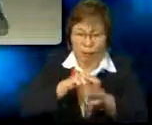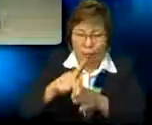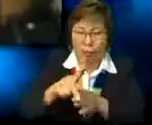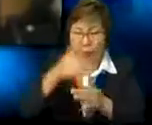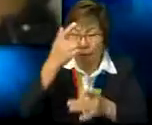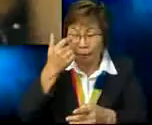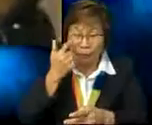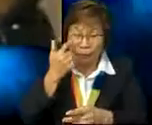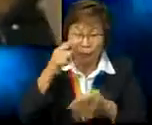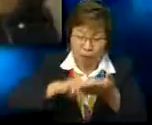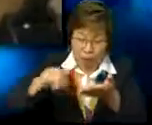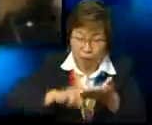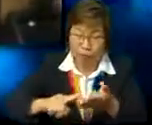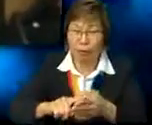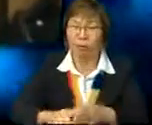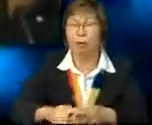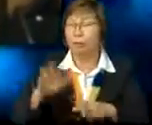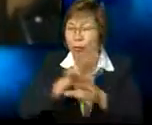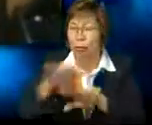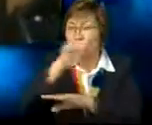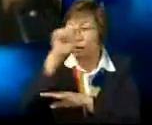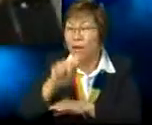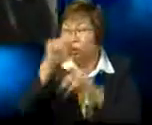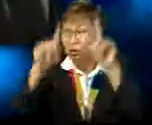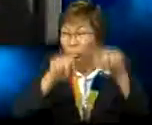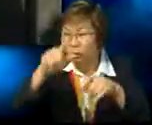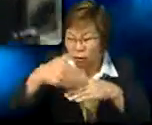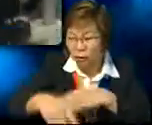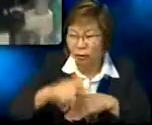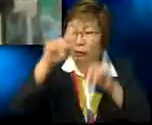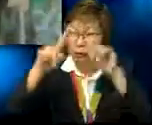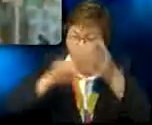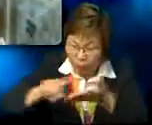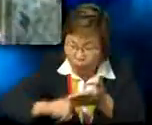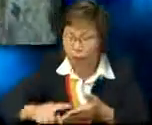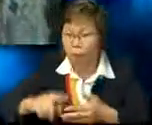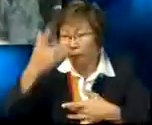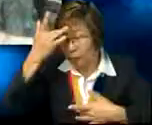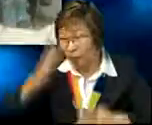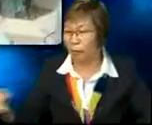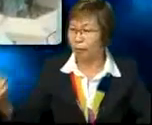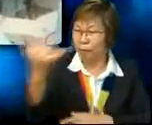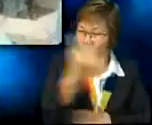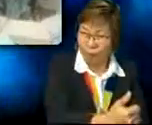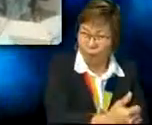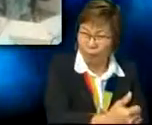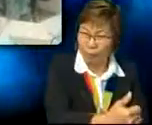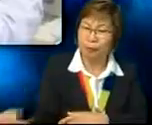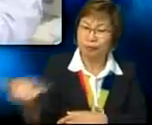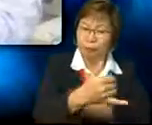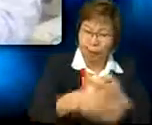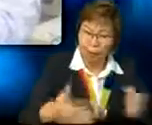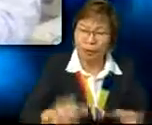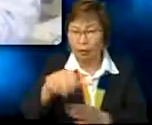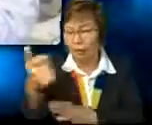seorang pesakit, kita bukan setakat hanya bertanyakan soalan. Selepas memeriksa mata, mungkin pesakit harus pergi kepada bilik